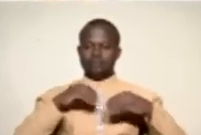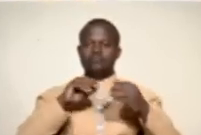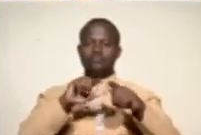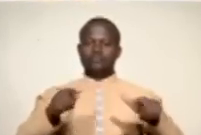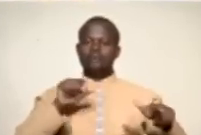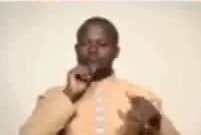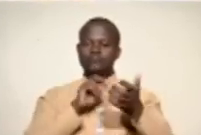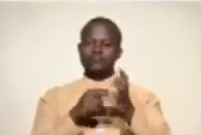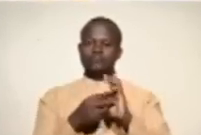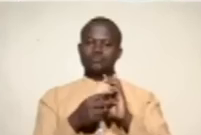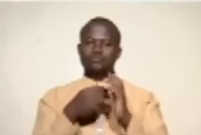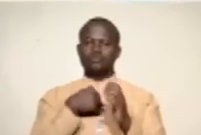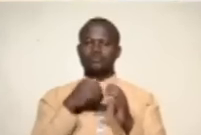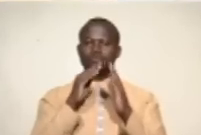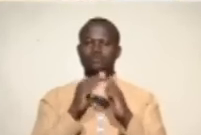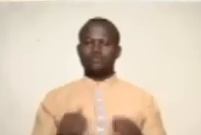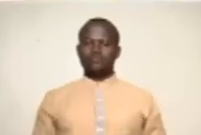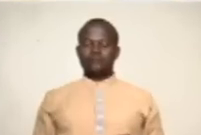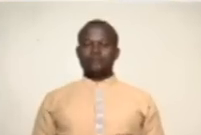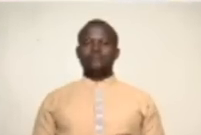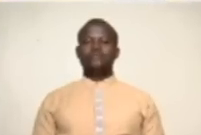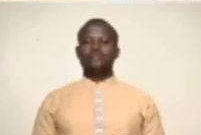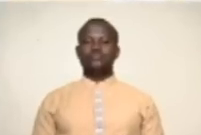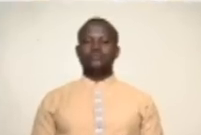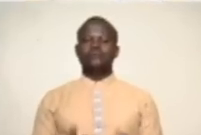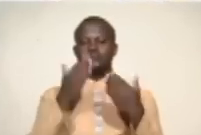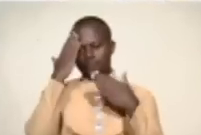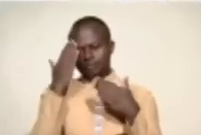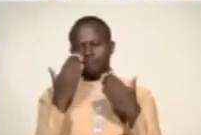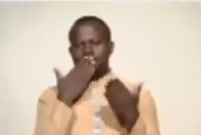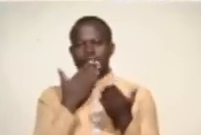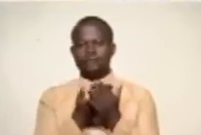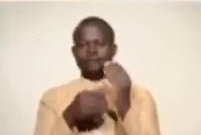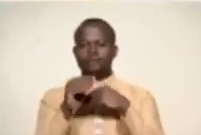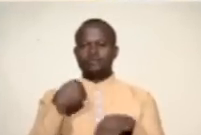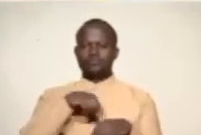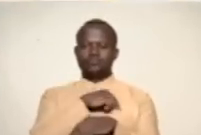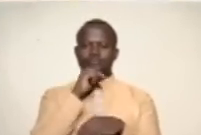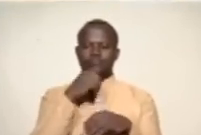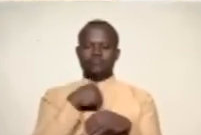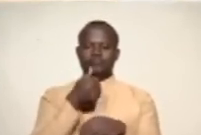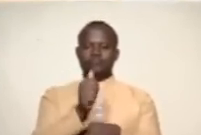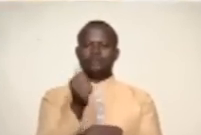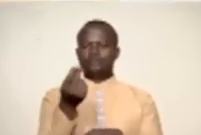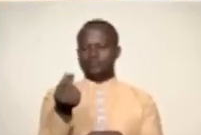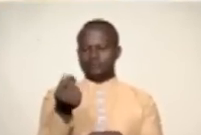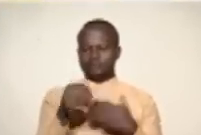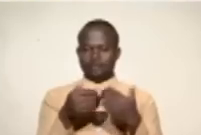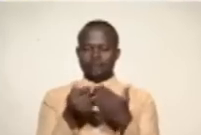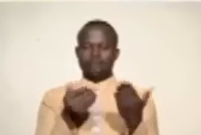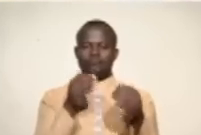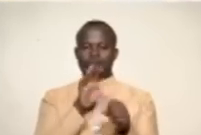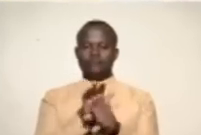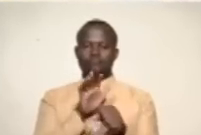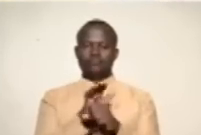kuba wagira inzu. Muzi neza yuko abacuruzi bacu badafite ayo mafaranga